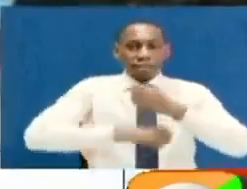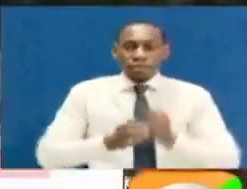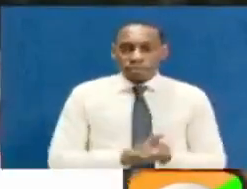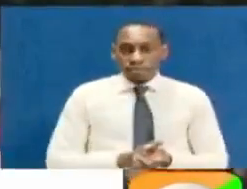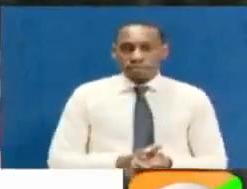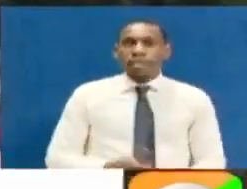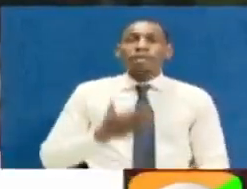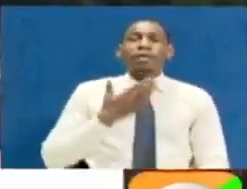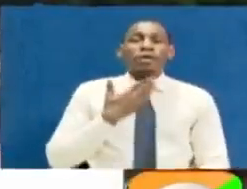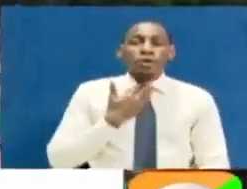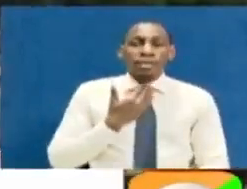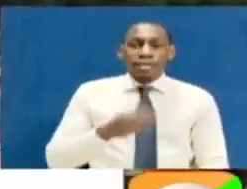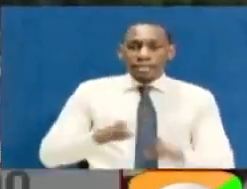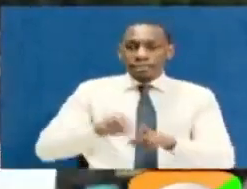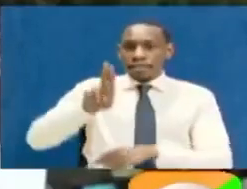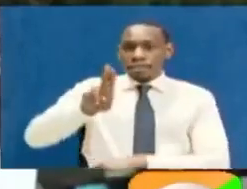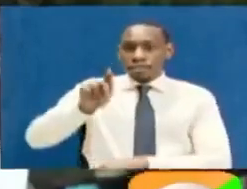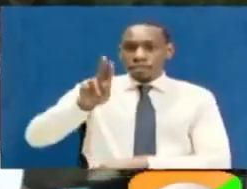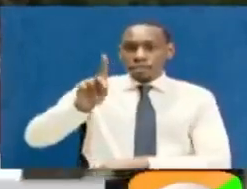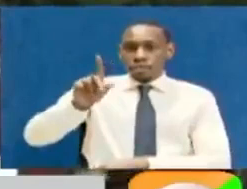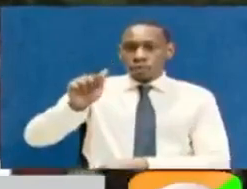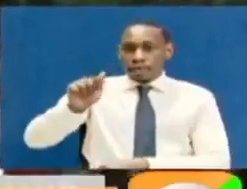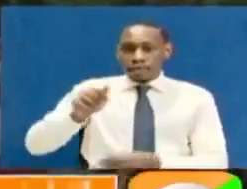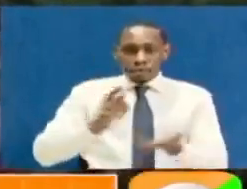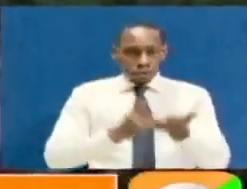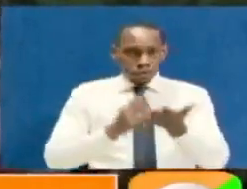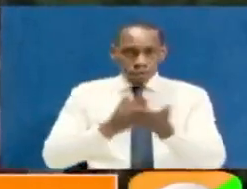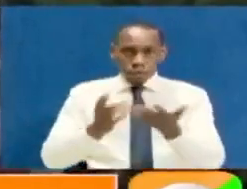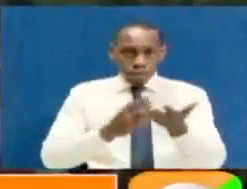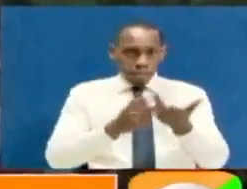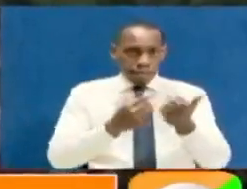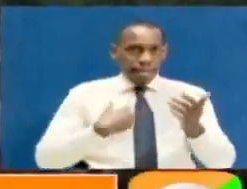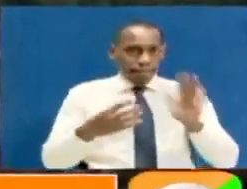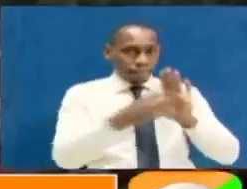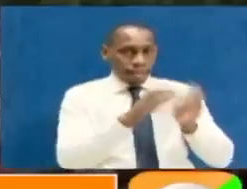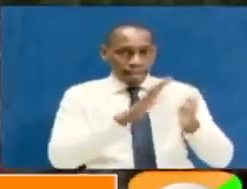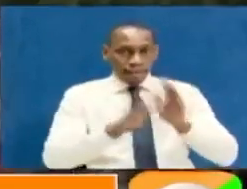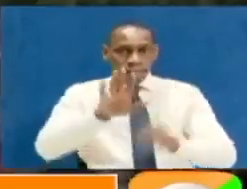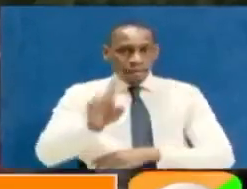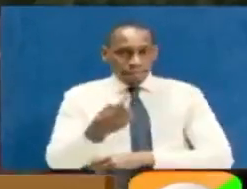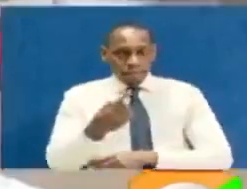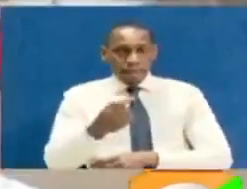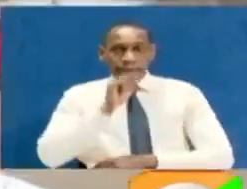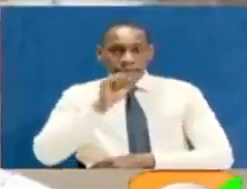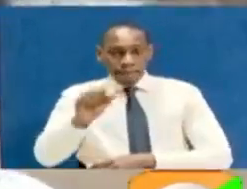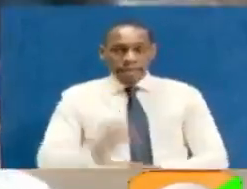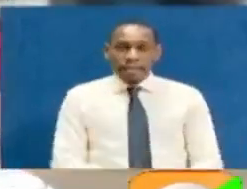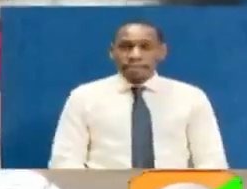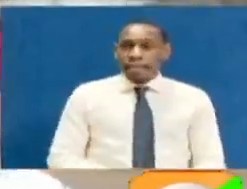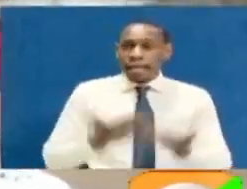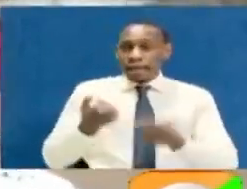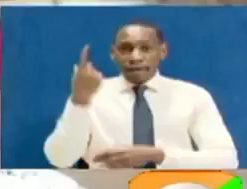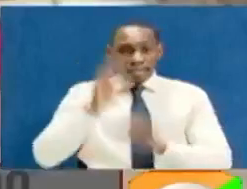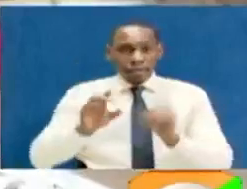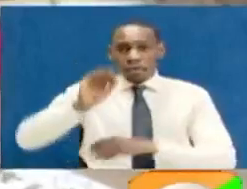hatua. Kutoka Ukunda mpaka Kombani tumepiga hesabu, kuna mabango kama 1500 hivi na 500. Sasa tuelewi